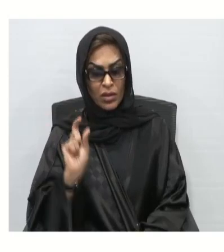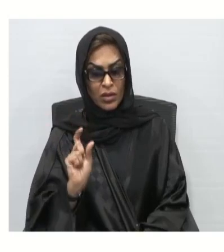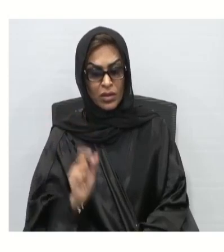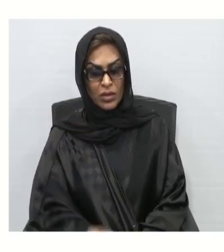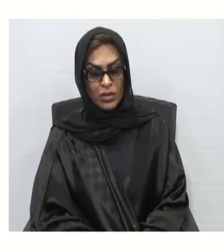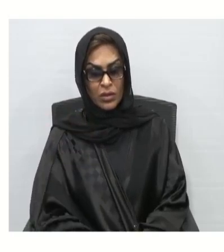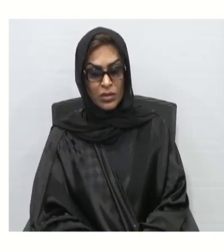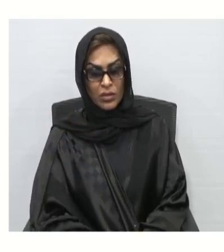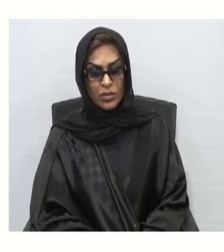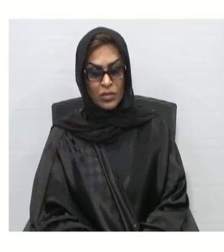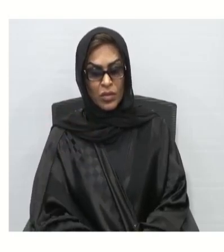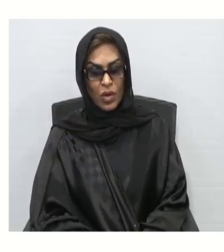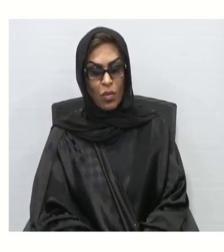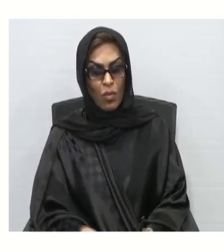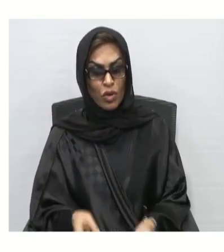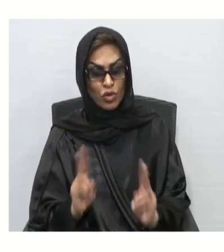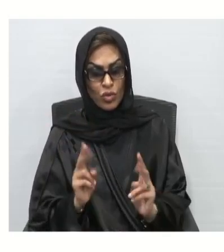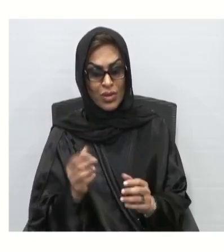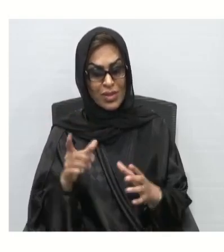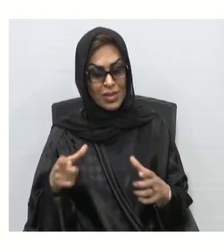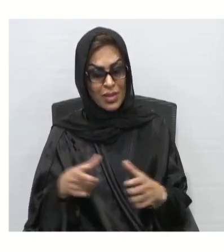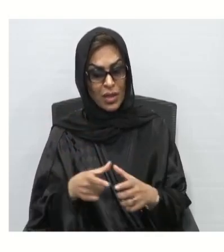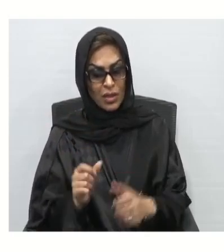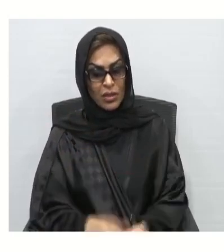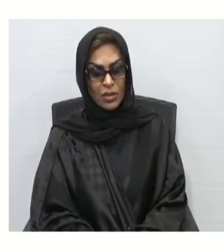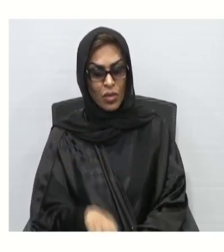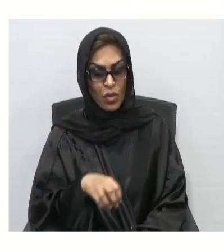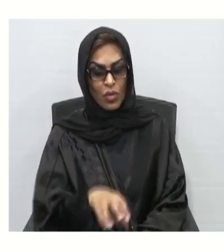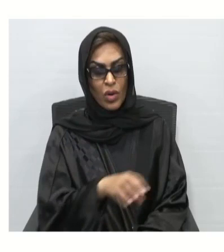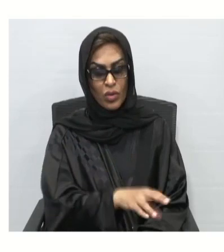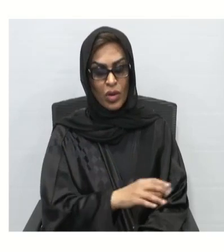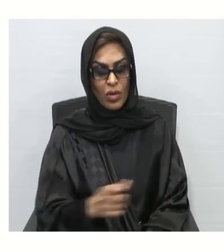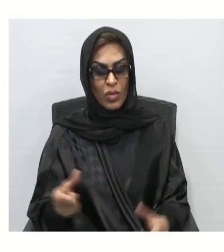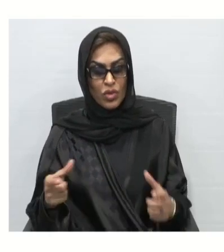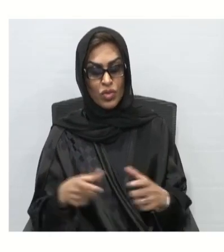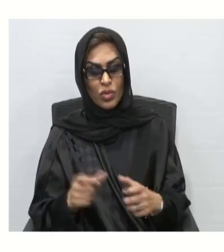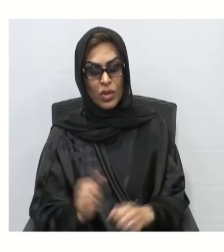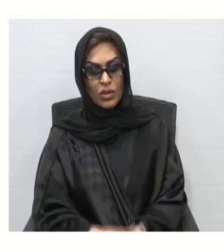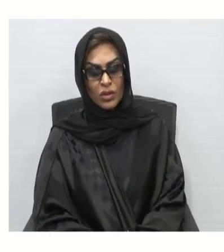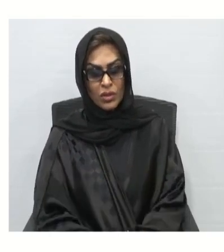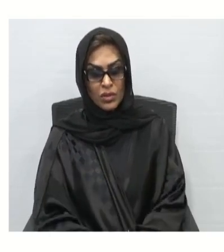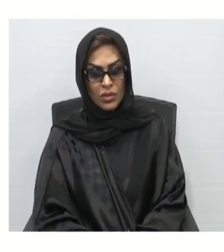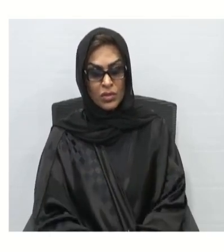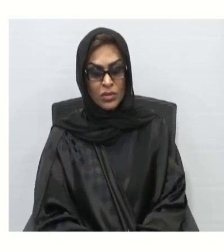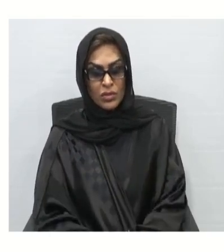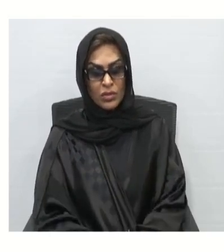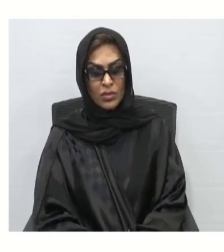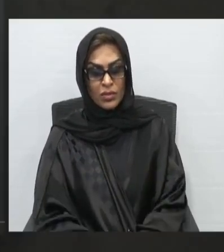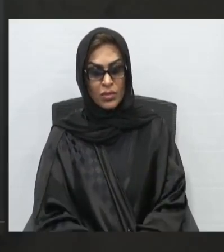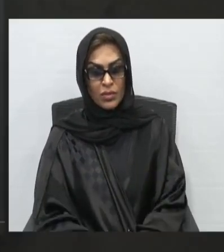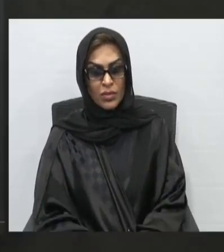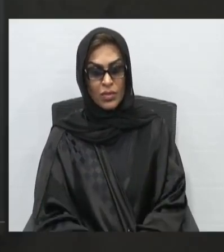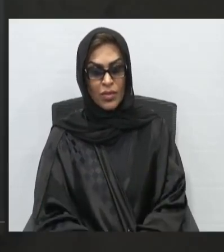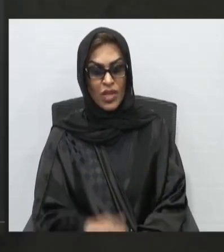وتعرفنا على المشروعات الصغيره وانواع المشروعات الصغيره بالطبع تعد